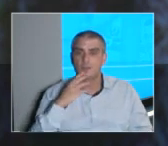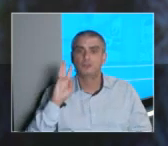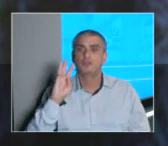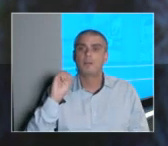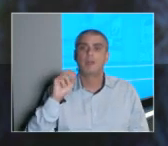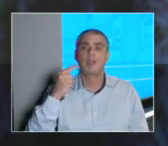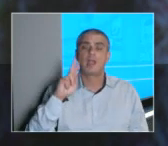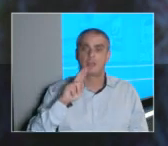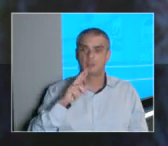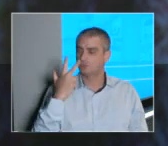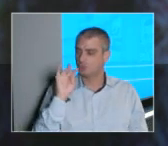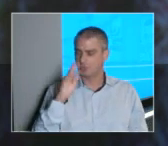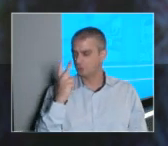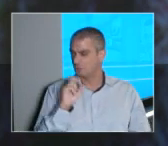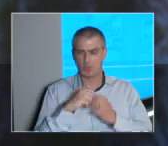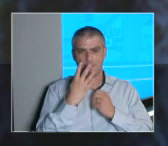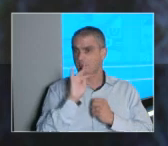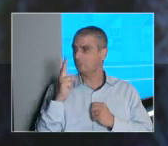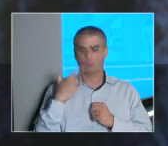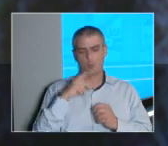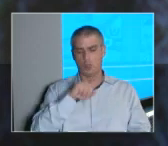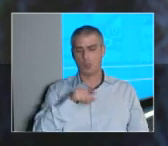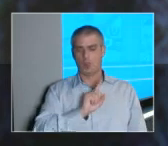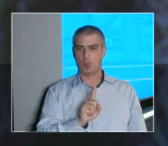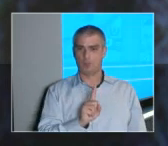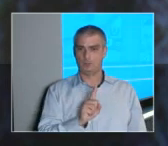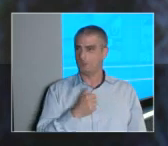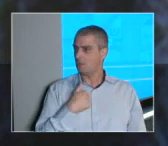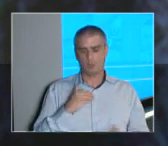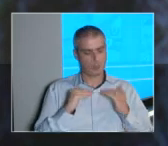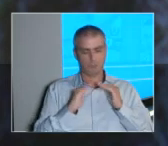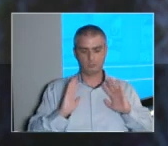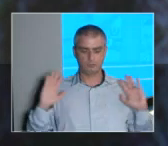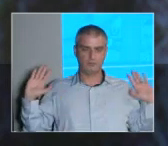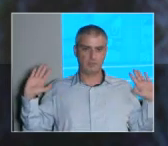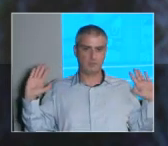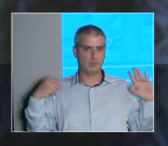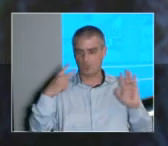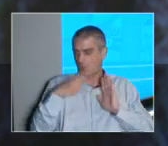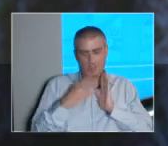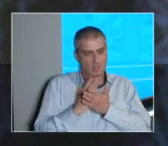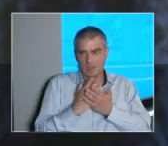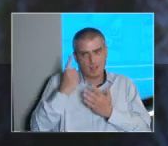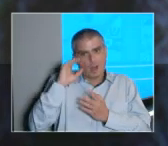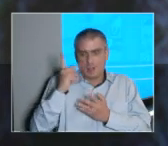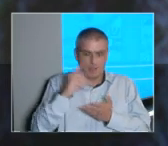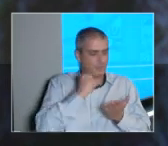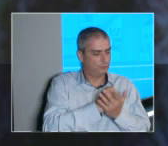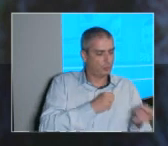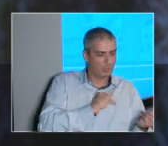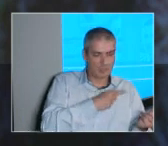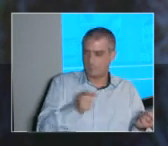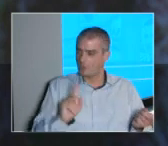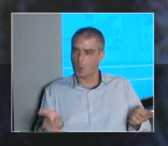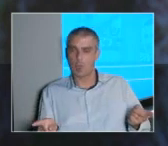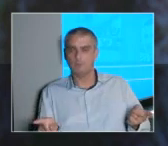שמגר. בשלושה נגד שניים, ארבעה נגד שלושה, אמר לו, אנחנו לא נפסול אותם. אני לא משווה, אני לא קראתי את פסק הדין, ואני לא יודע למה אישרו את זה ולא אישרו